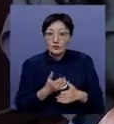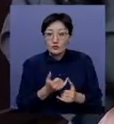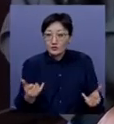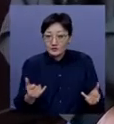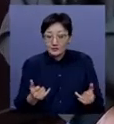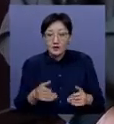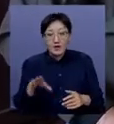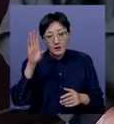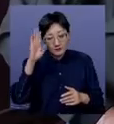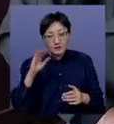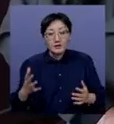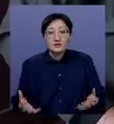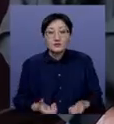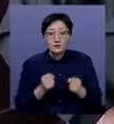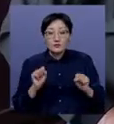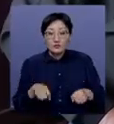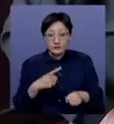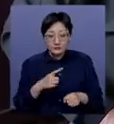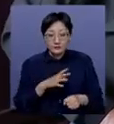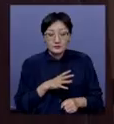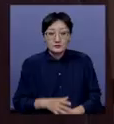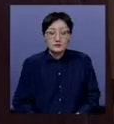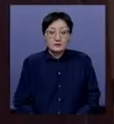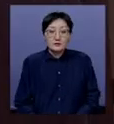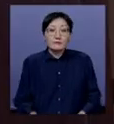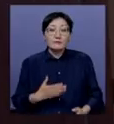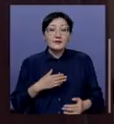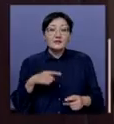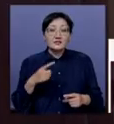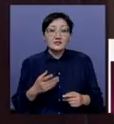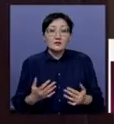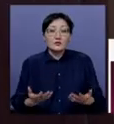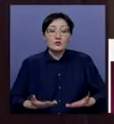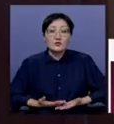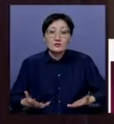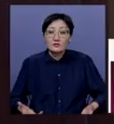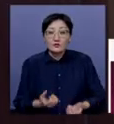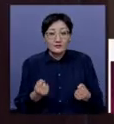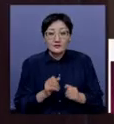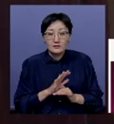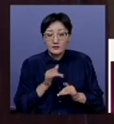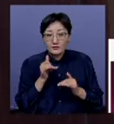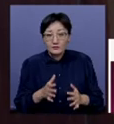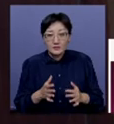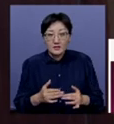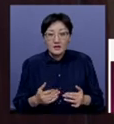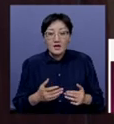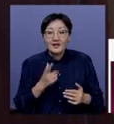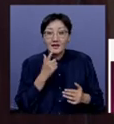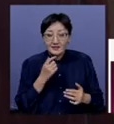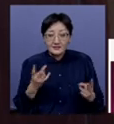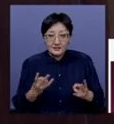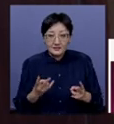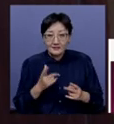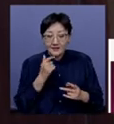көрсетілгенде бала жанын сақтауға болар еді дейді. Мен айттым, әй, жанын сақтап қала алмасаңыздар, я қан керек,